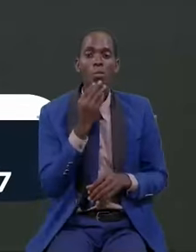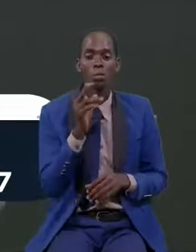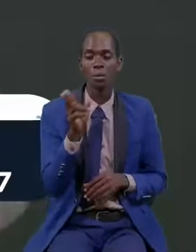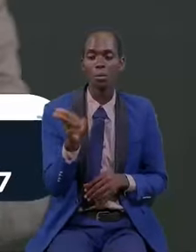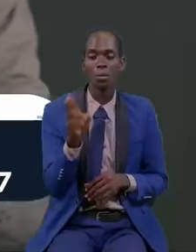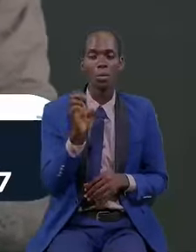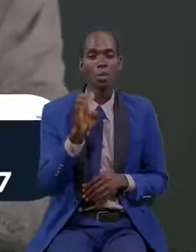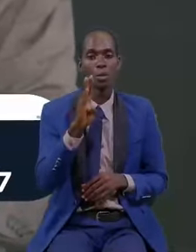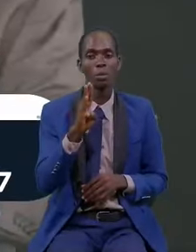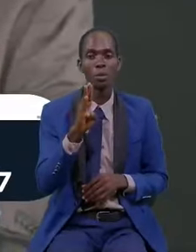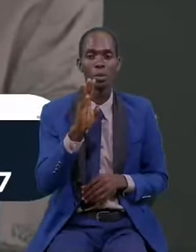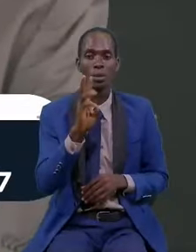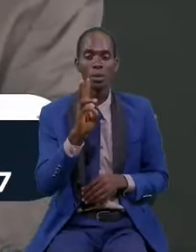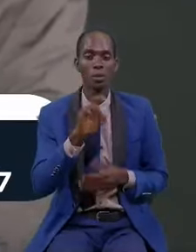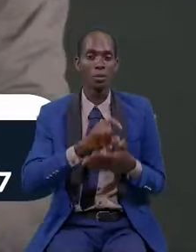verset 19.